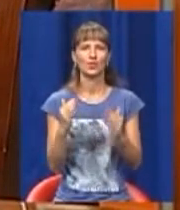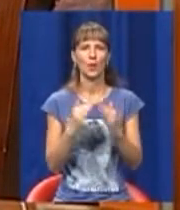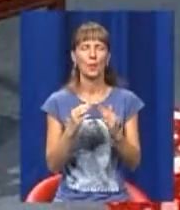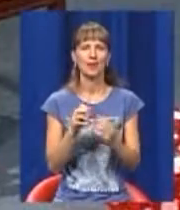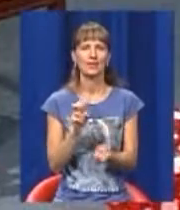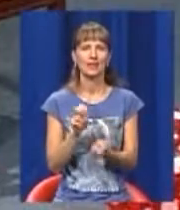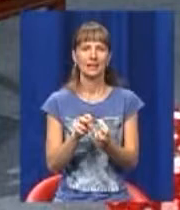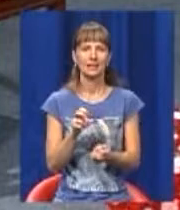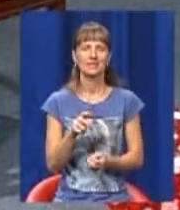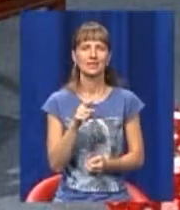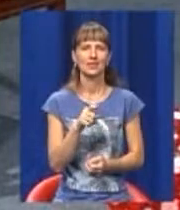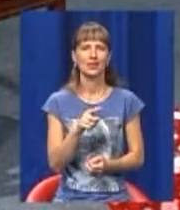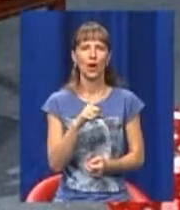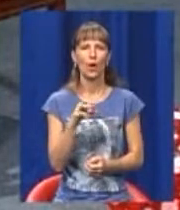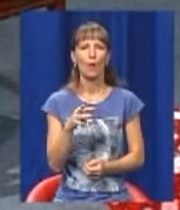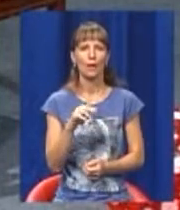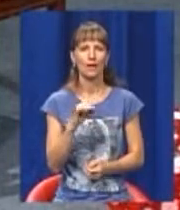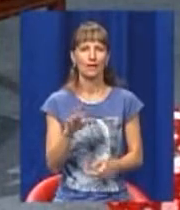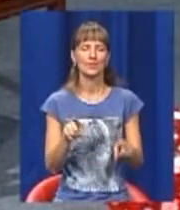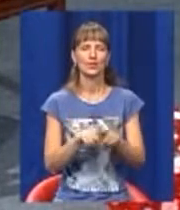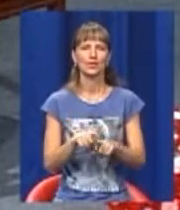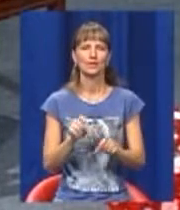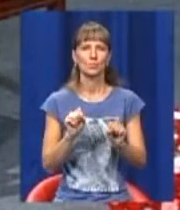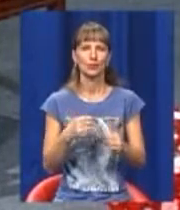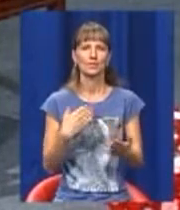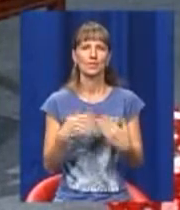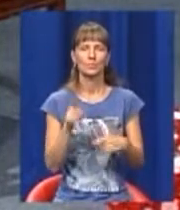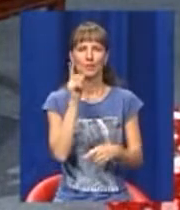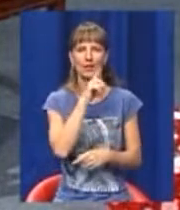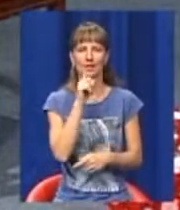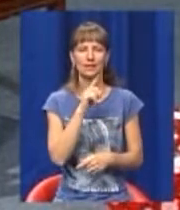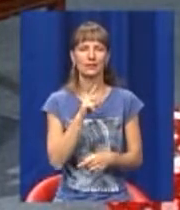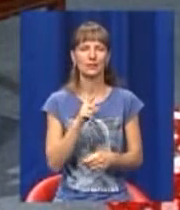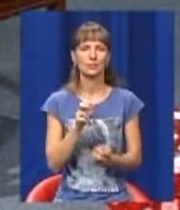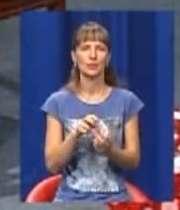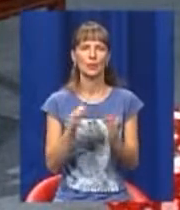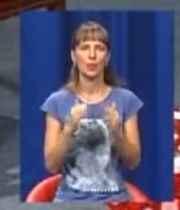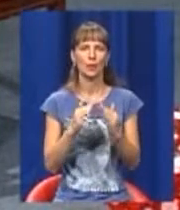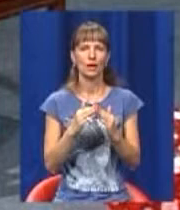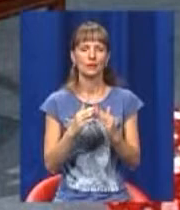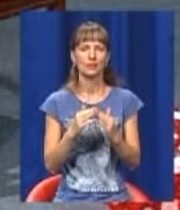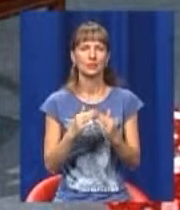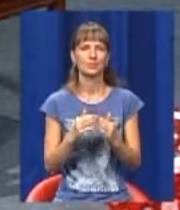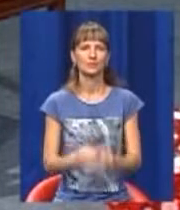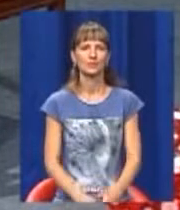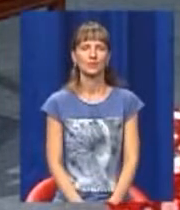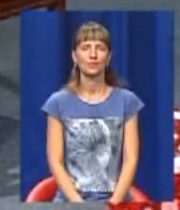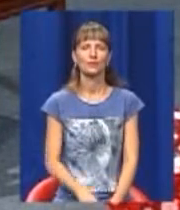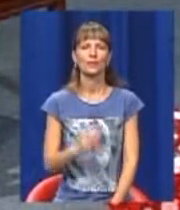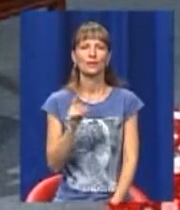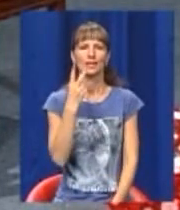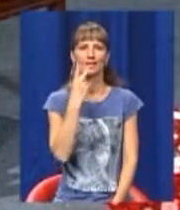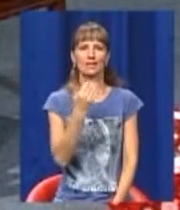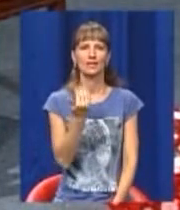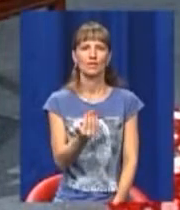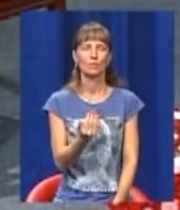домашні криси, ну і хомяків також можна віднести до таких маленьких пацючків, але домашніх пацючків. Ну що,